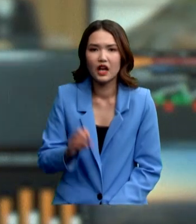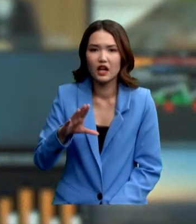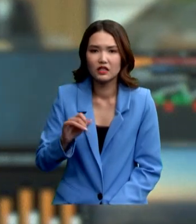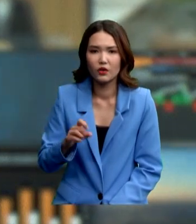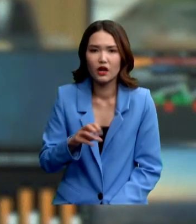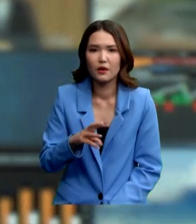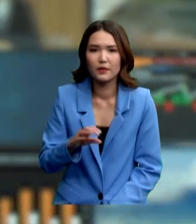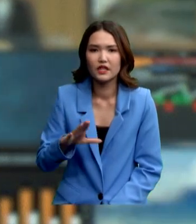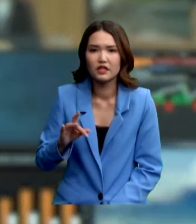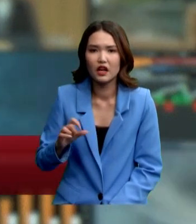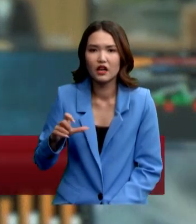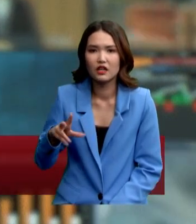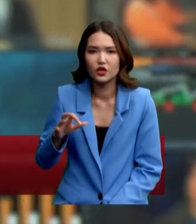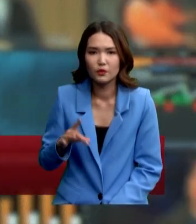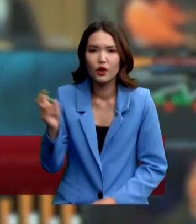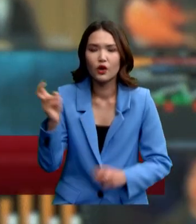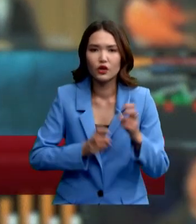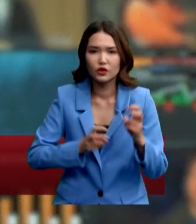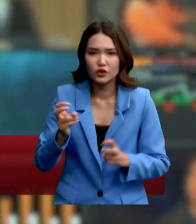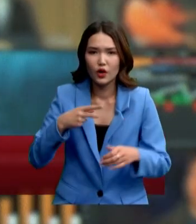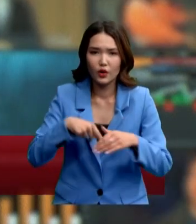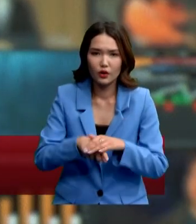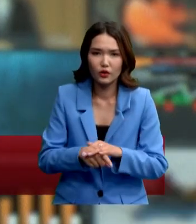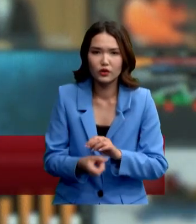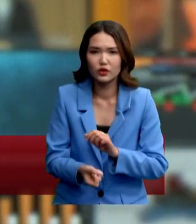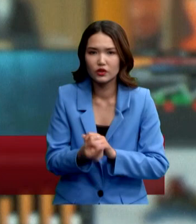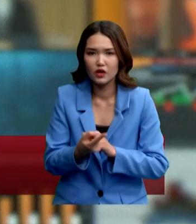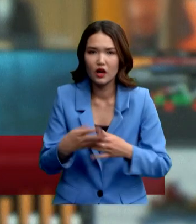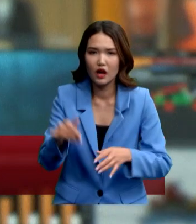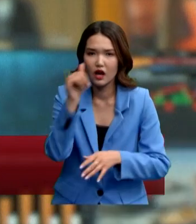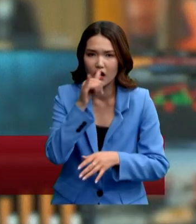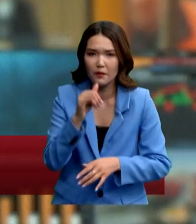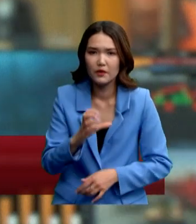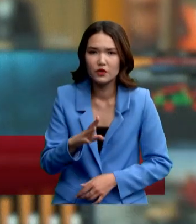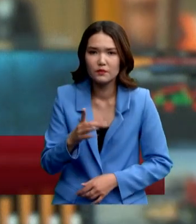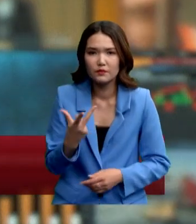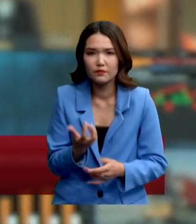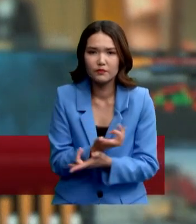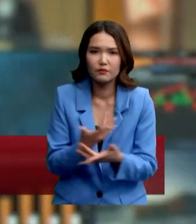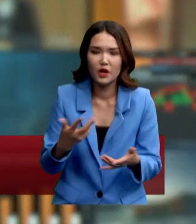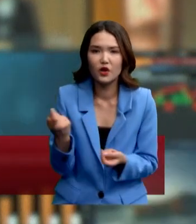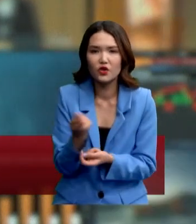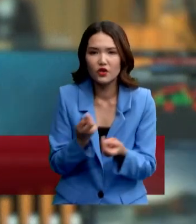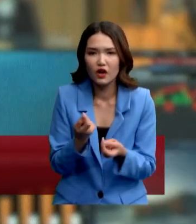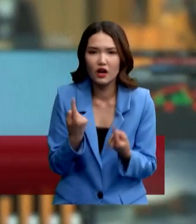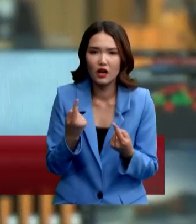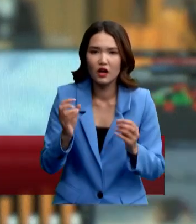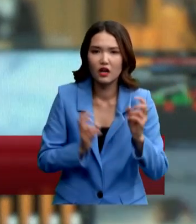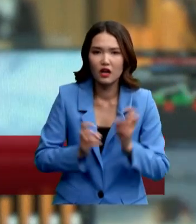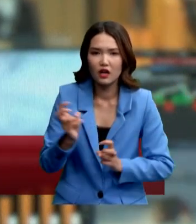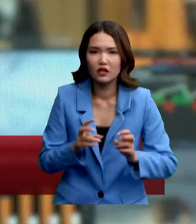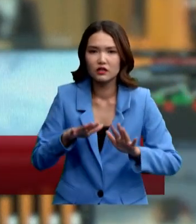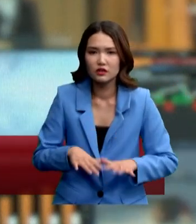Атыраудағы Медстар экспорт зауыты өнімін ішкі нарыққа шығара алмай отыр. Шприц өндіретін елдегі жалғыз кәсіпорын үшін тендерге қатысу мұңға